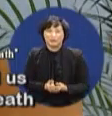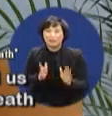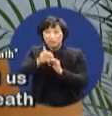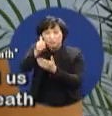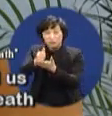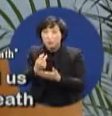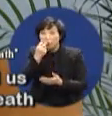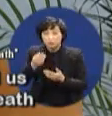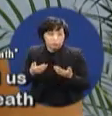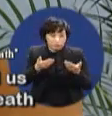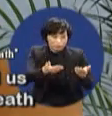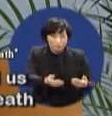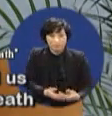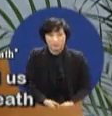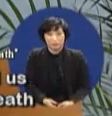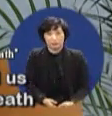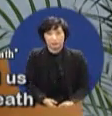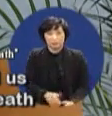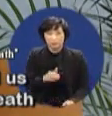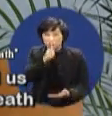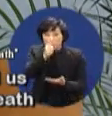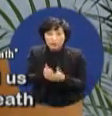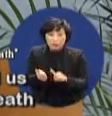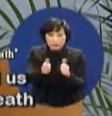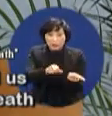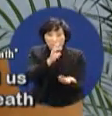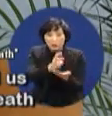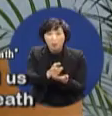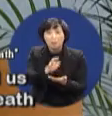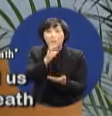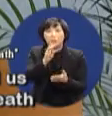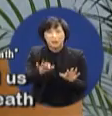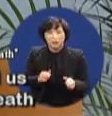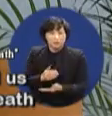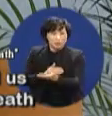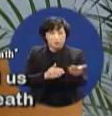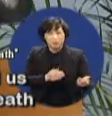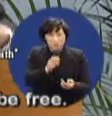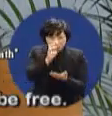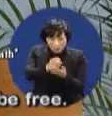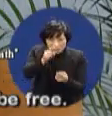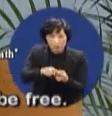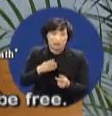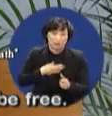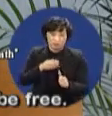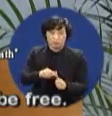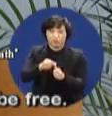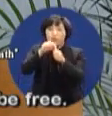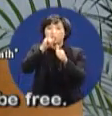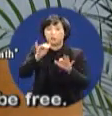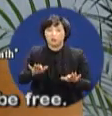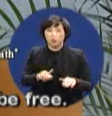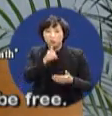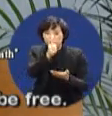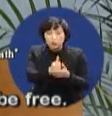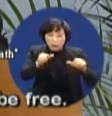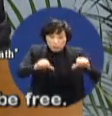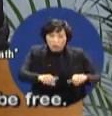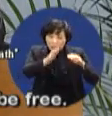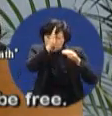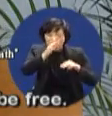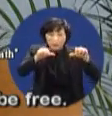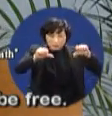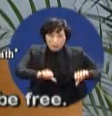예수가 자기 목숨을 주시고 죄와 사망의 법에서 합법적으로 나를 구원했으니 죄와 저주와